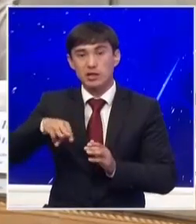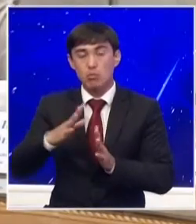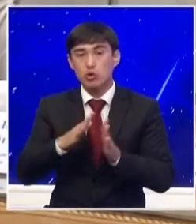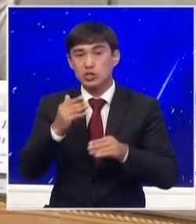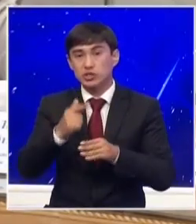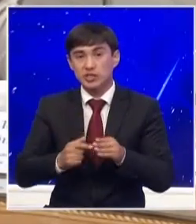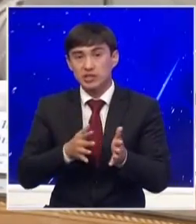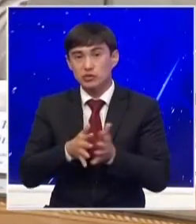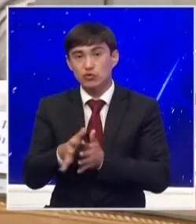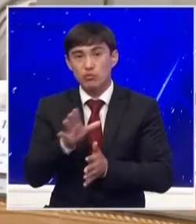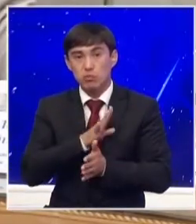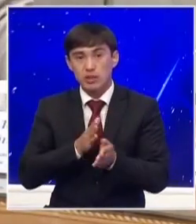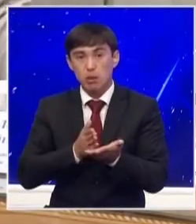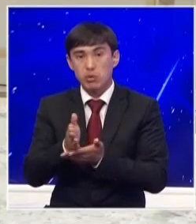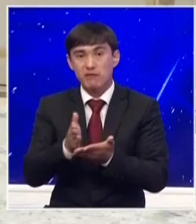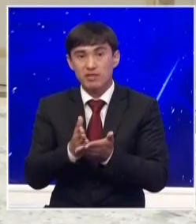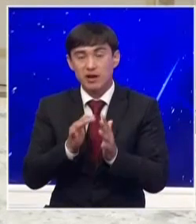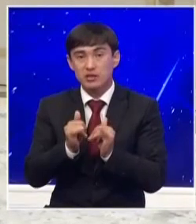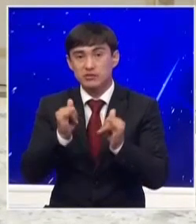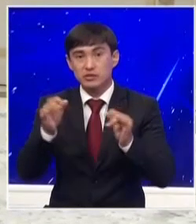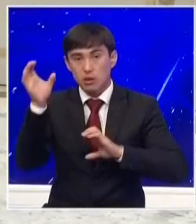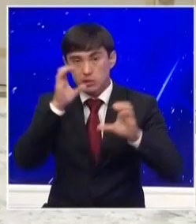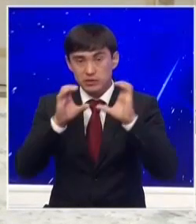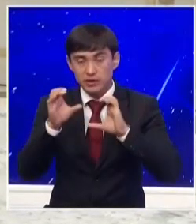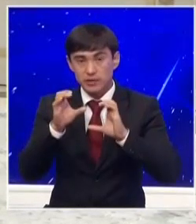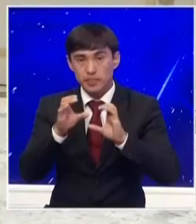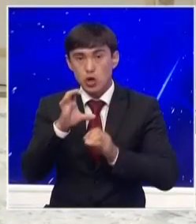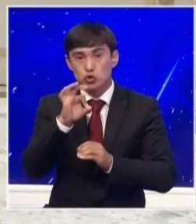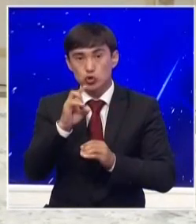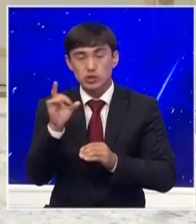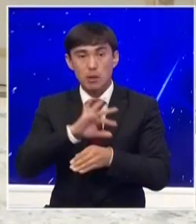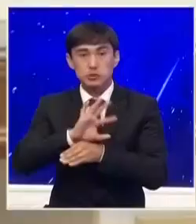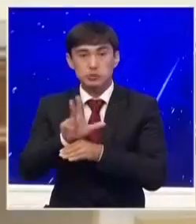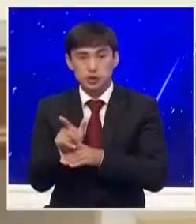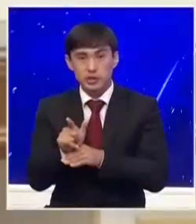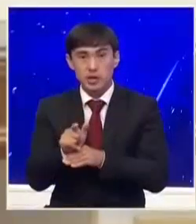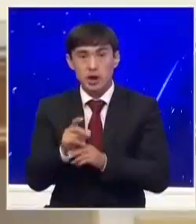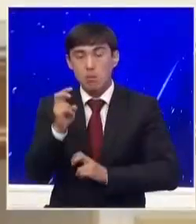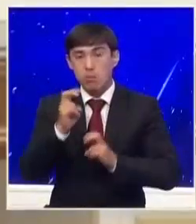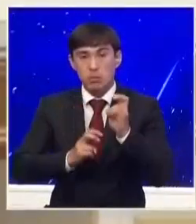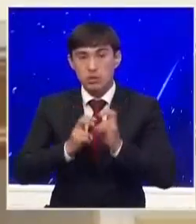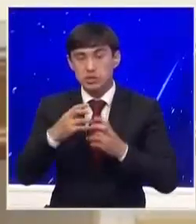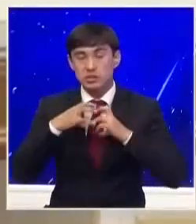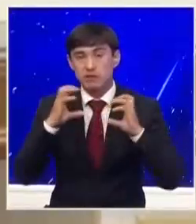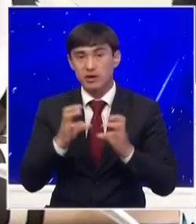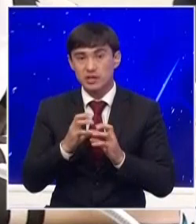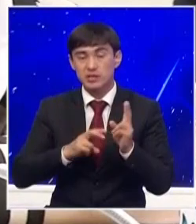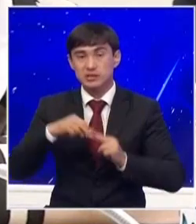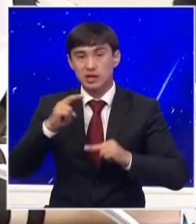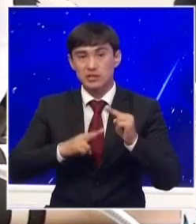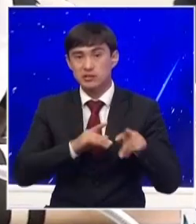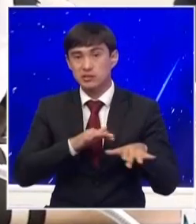Большая часть расходов была направлена на развитие образования, социальное обеспечение, промышленность, здравоохранение и